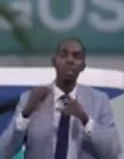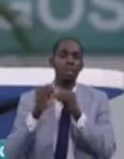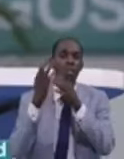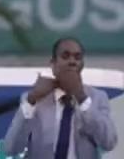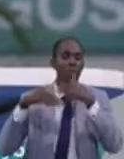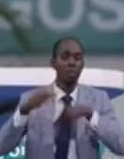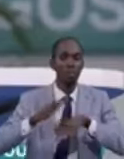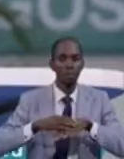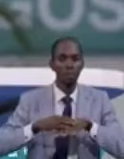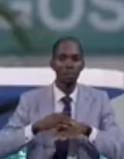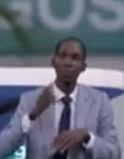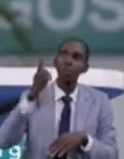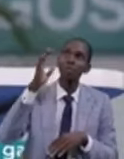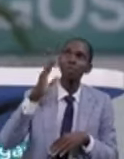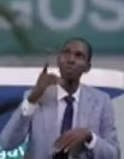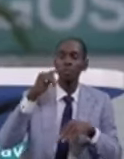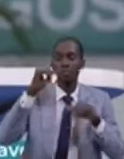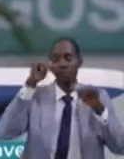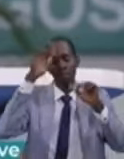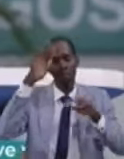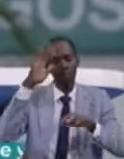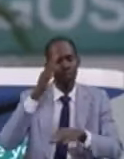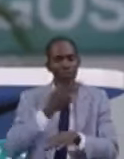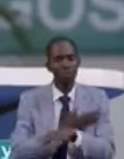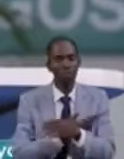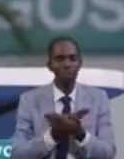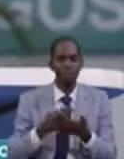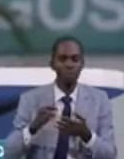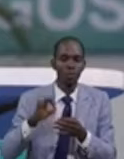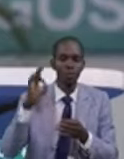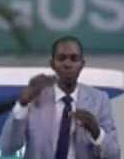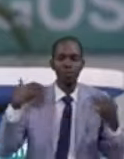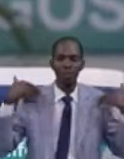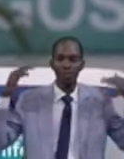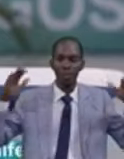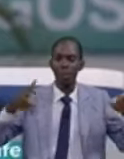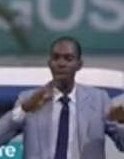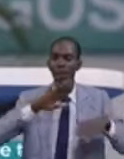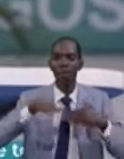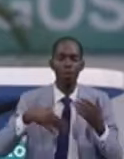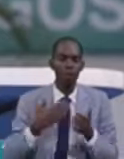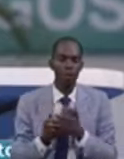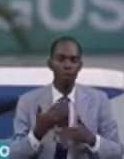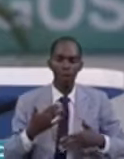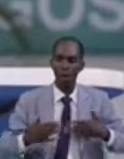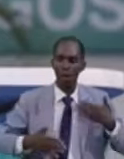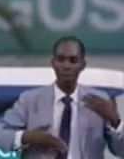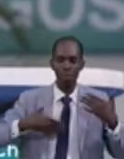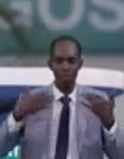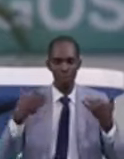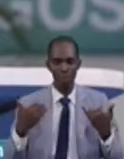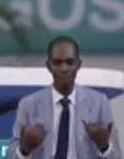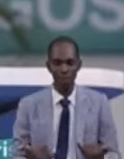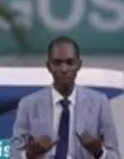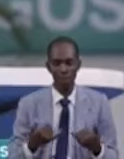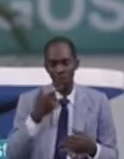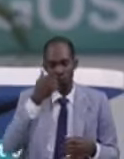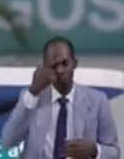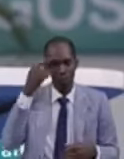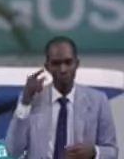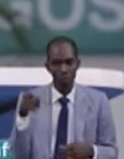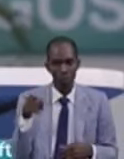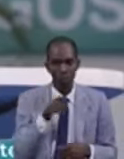Dieu le Fils et le Saint-Esprit les anges au cel se réjouissent à cause de vous qui avez donné votre vie au